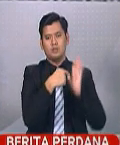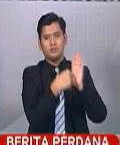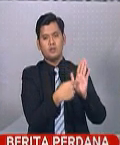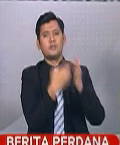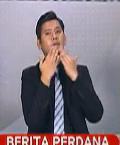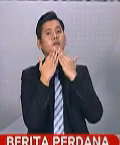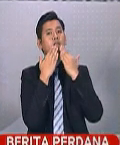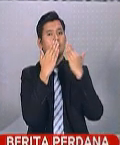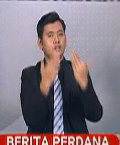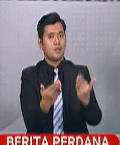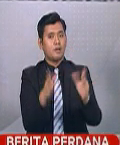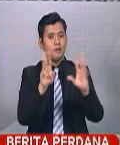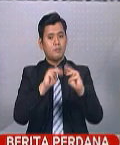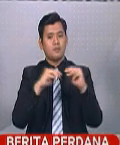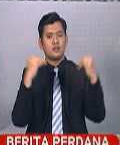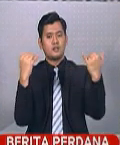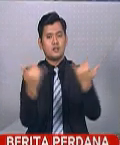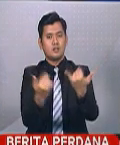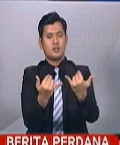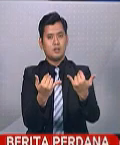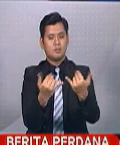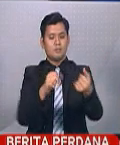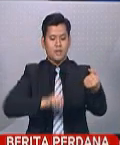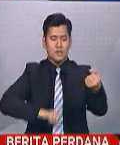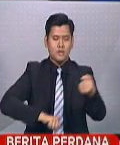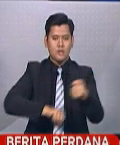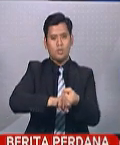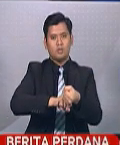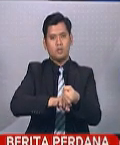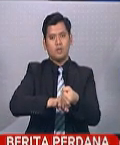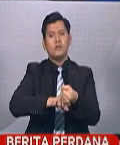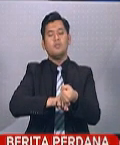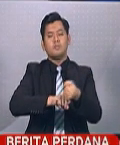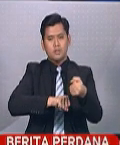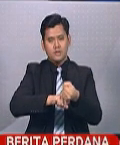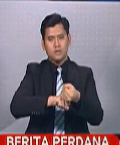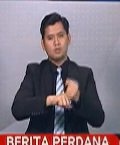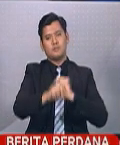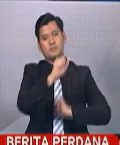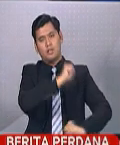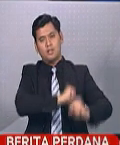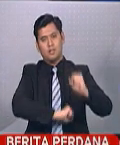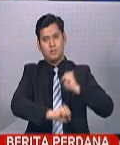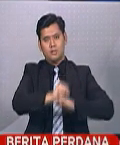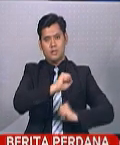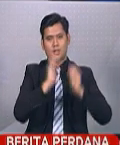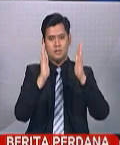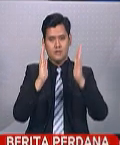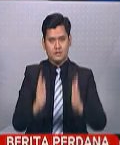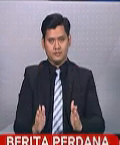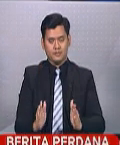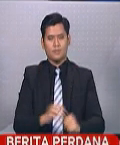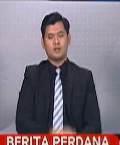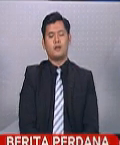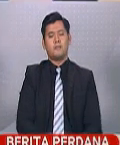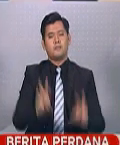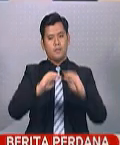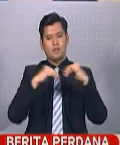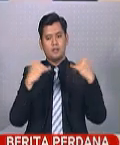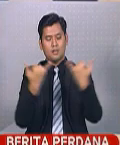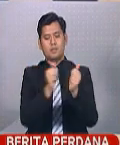terima kasih kepada masyarakat yang selama ini menyokong kerja seninya. Beliau turut berharap masyarakat bersama-sama